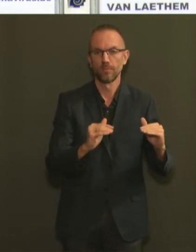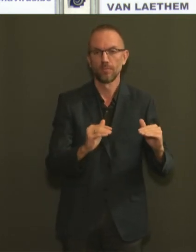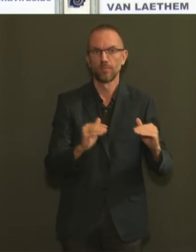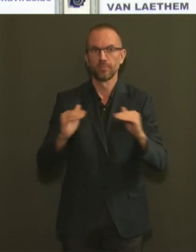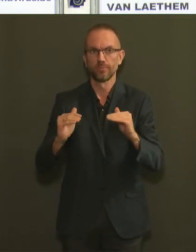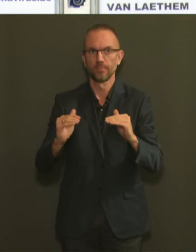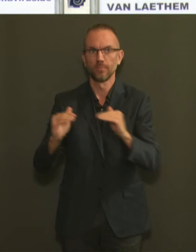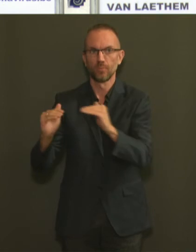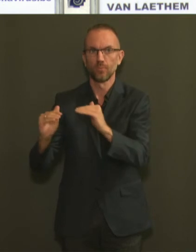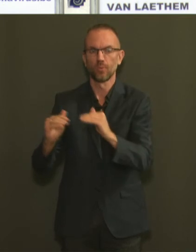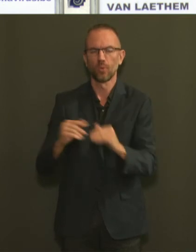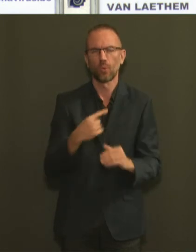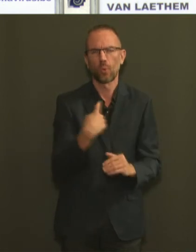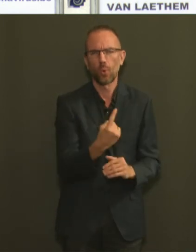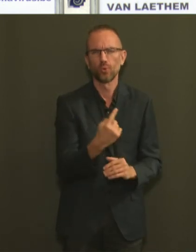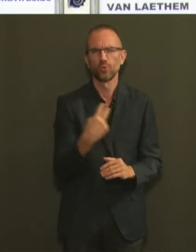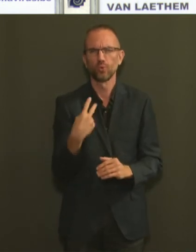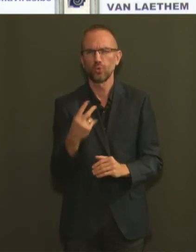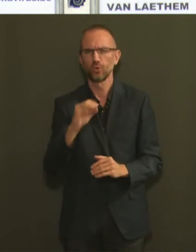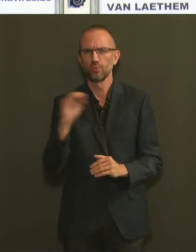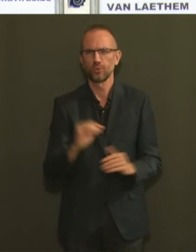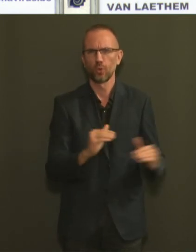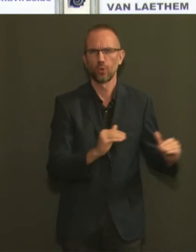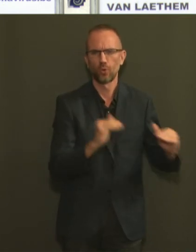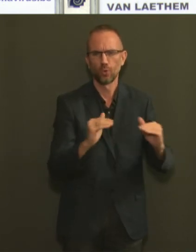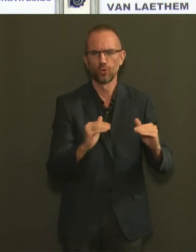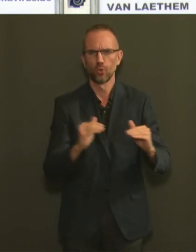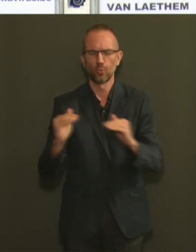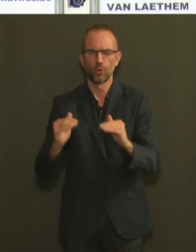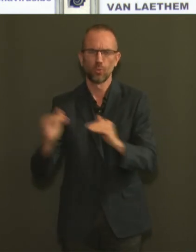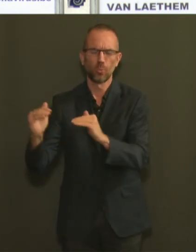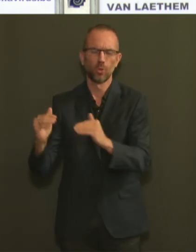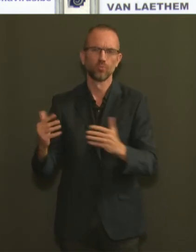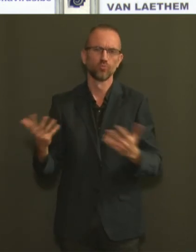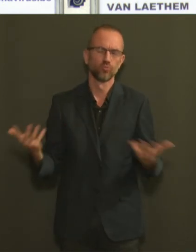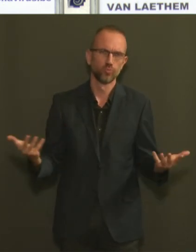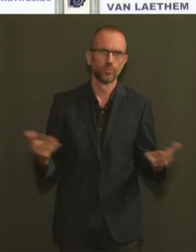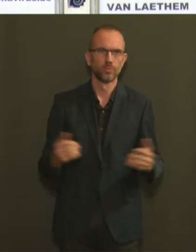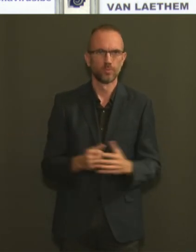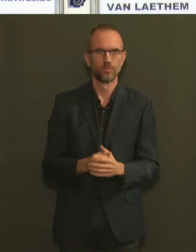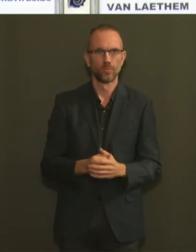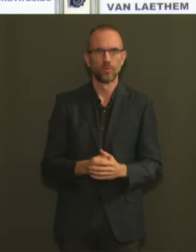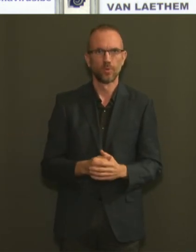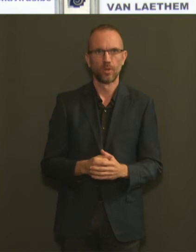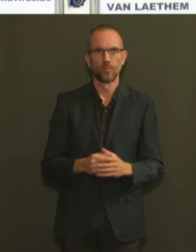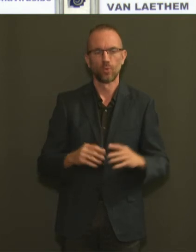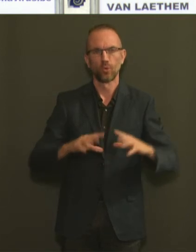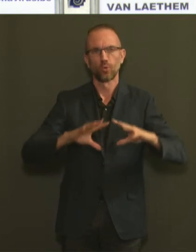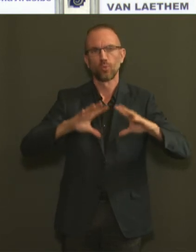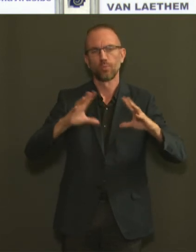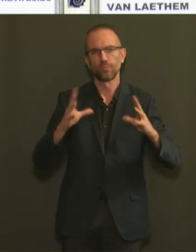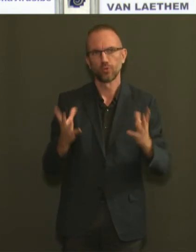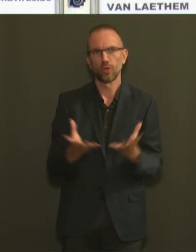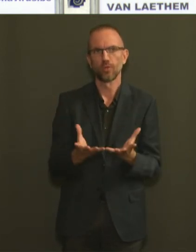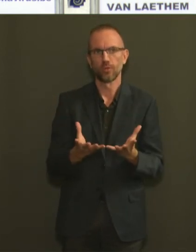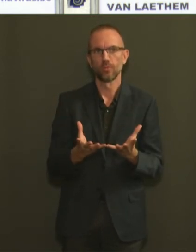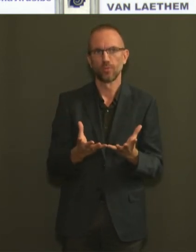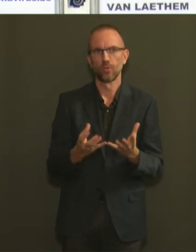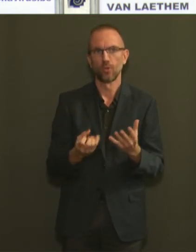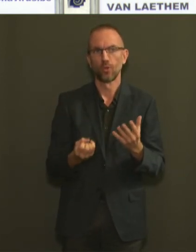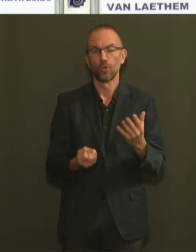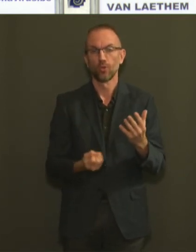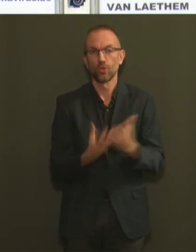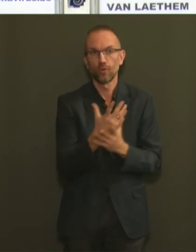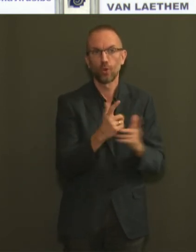12% à peu près globalement une partie de ces nouveaux cas sont liés au fait que l'on teste plus on